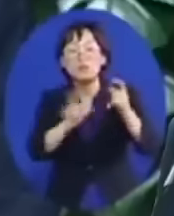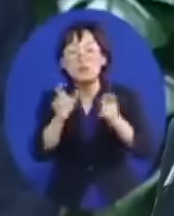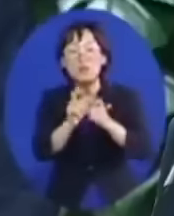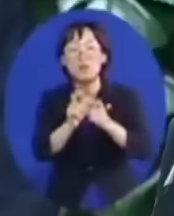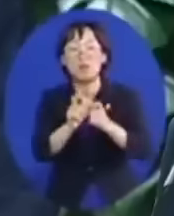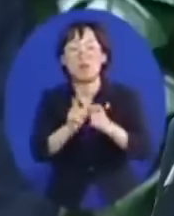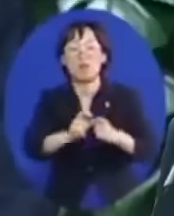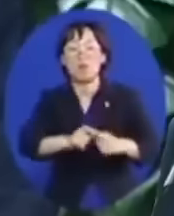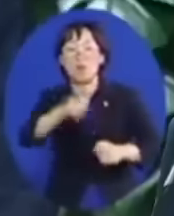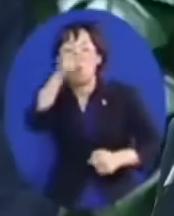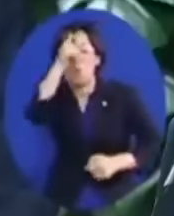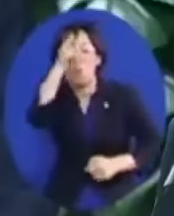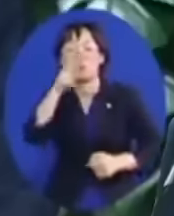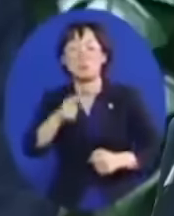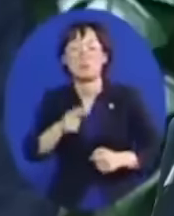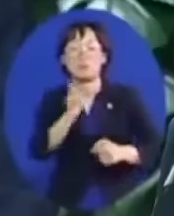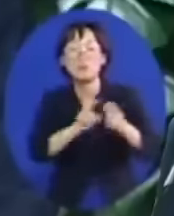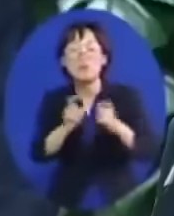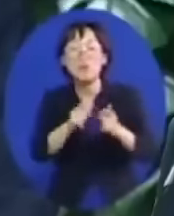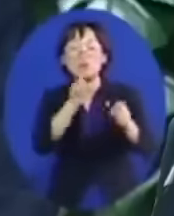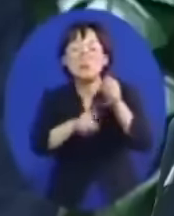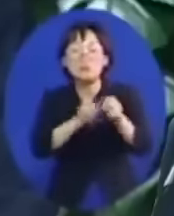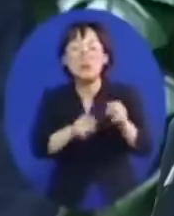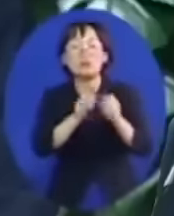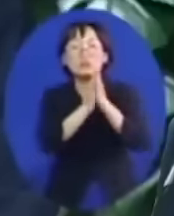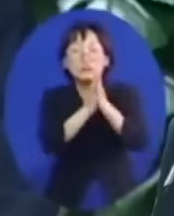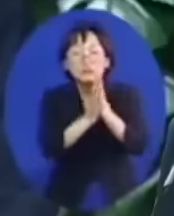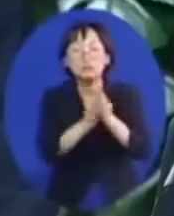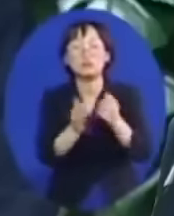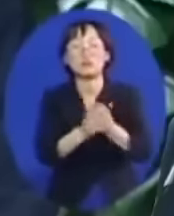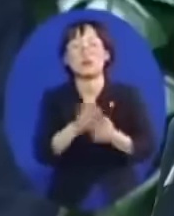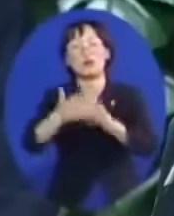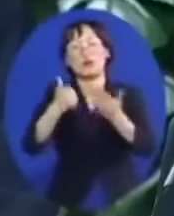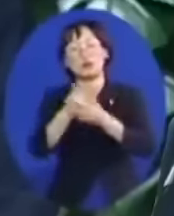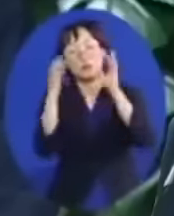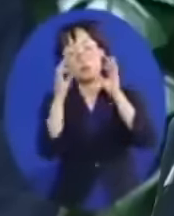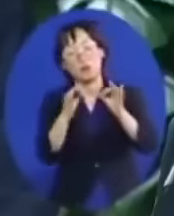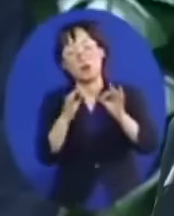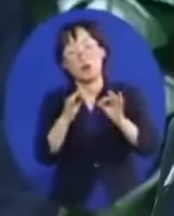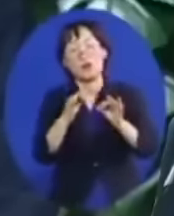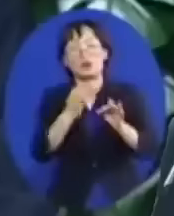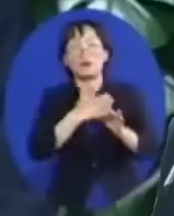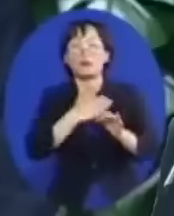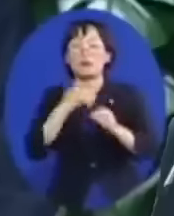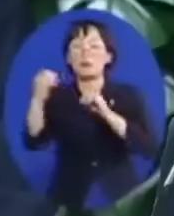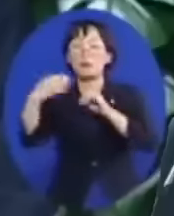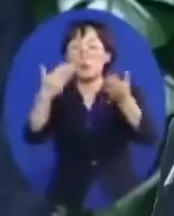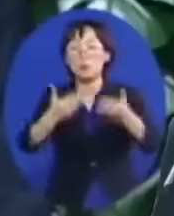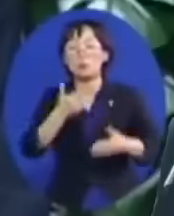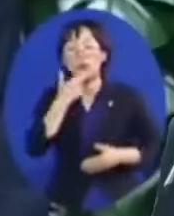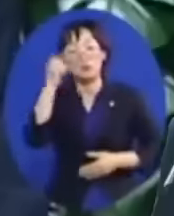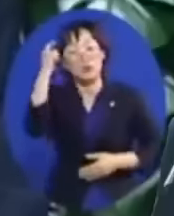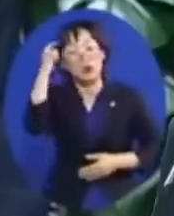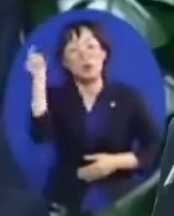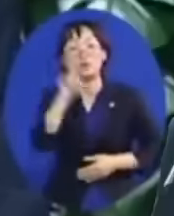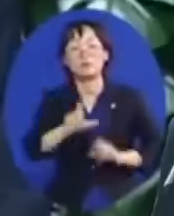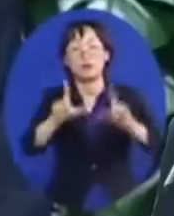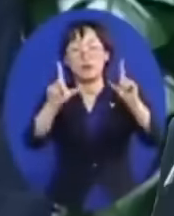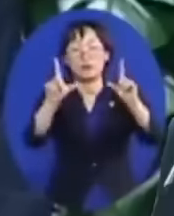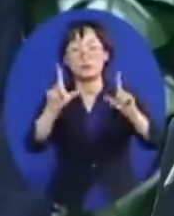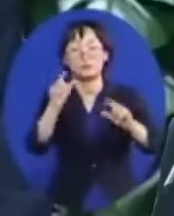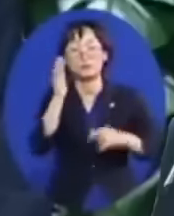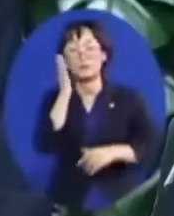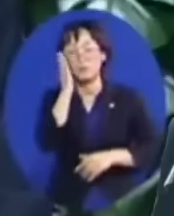완악해졌습니다. 게다가 점점 더 이방신을 숨기고 있으니 하나님이 자기의 기도를 들어주지 않는다고 생각하게 되었습니다. 그런데 어느 날